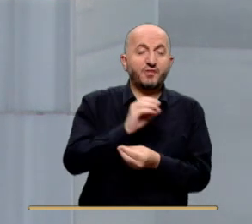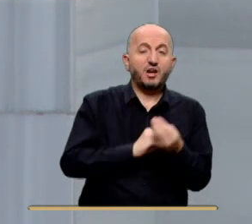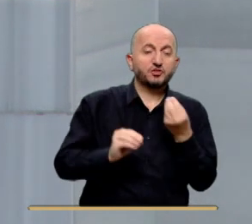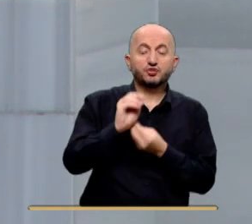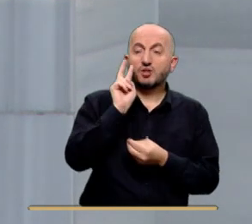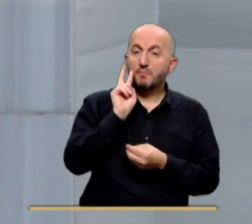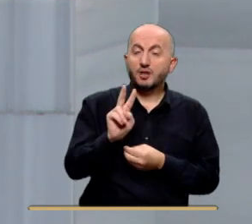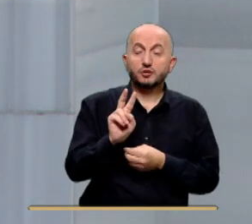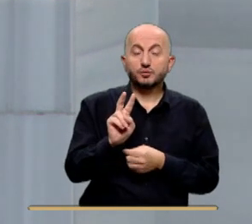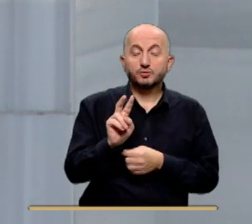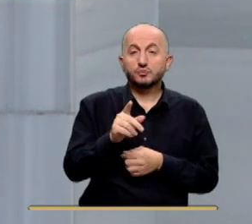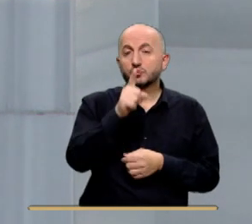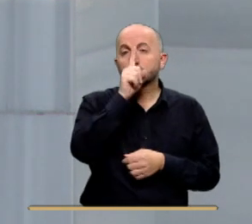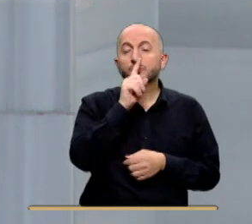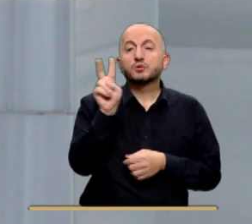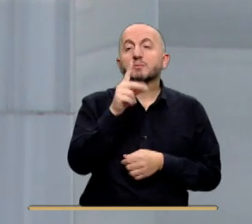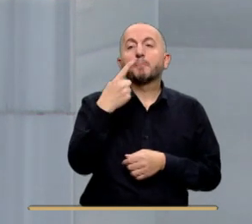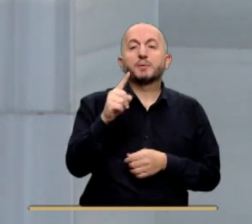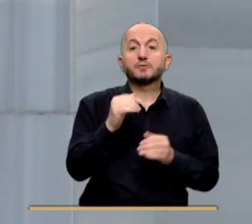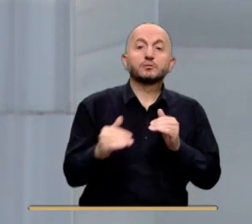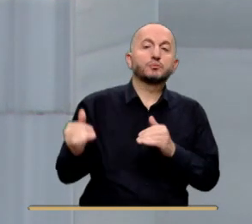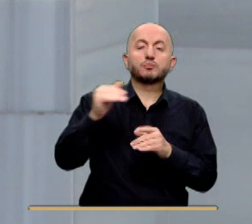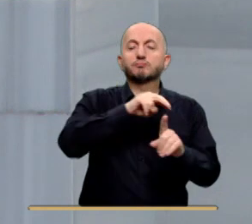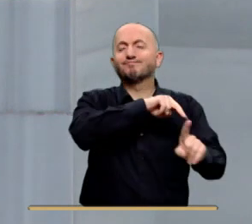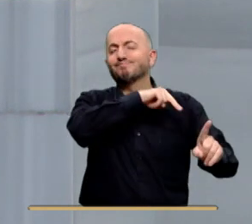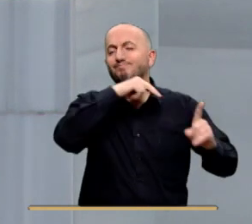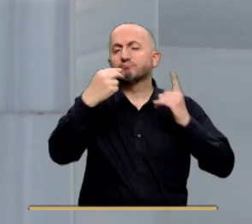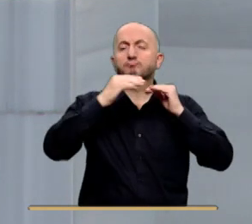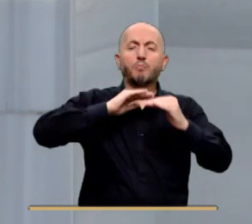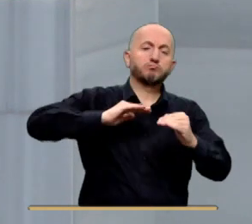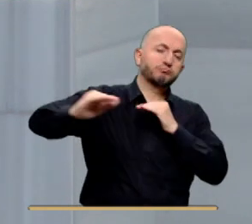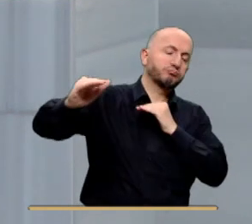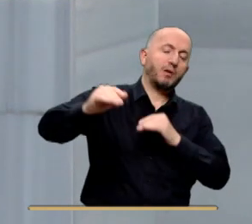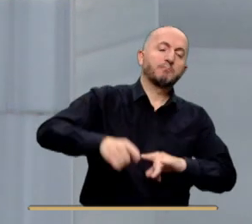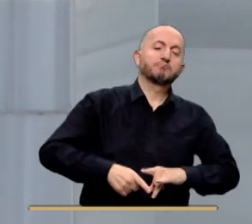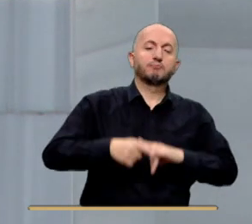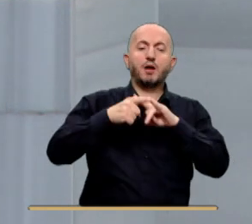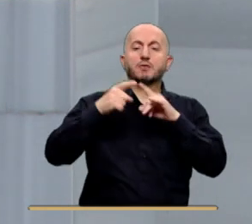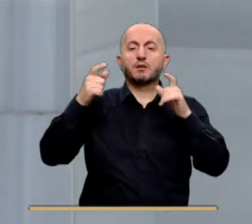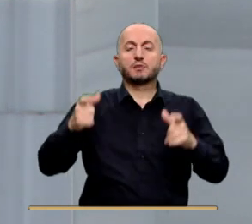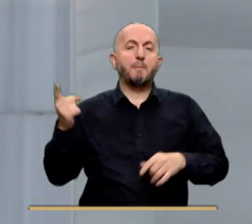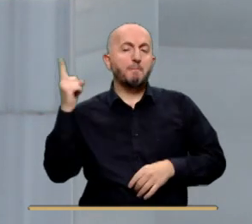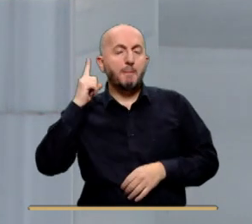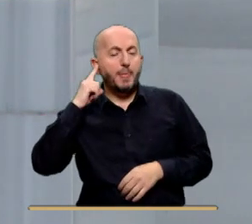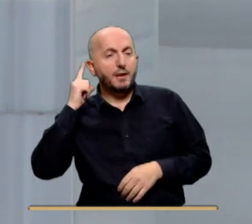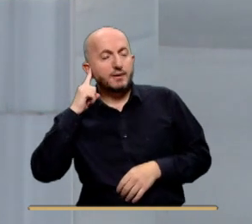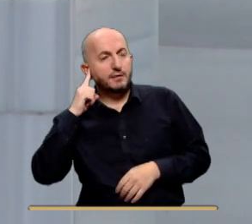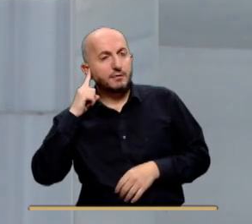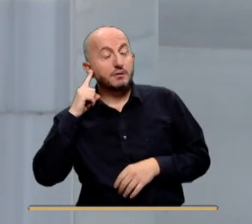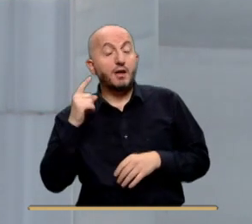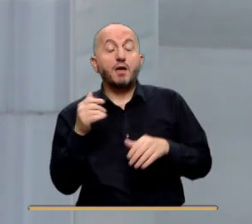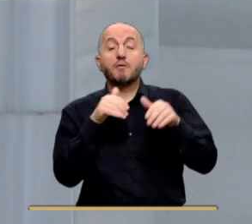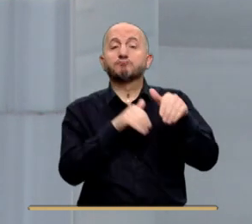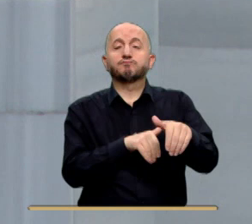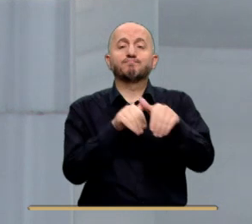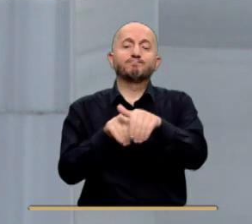bakıyoruz, 120 binin üzerinde sahabi Efendimiz, Mekke-i Mükerreme'de, Medine-i Münevvere'de metfun